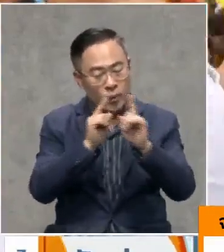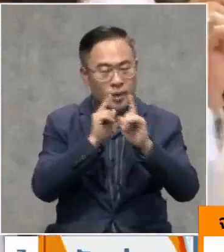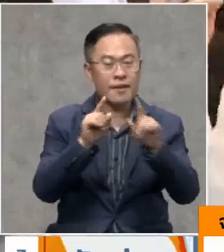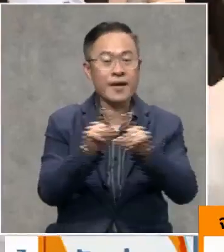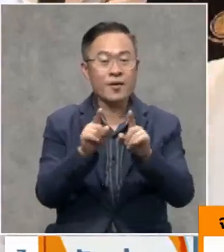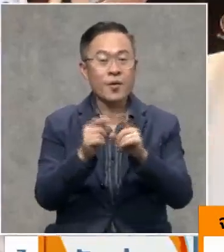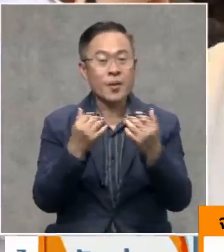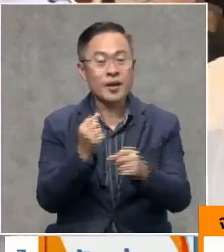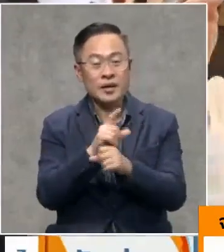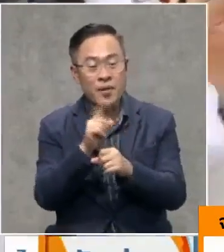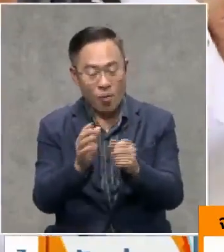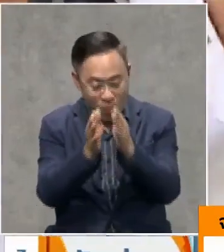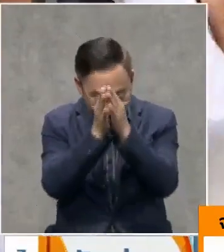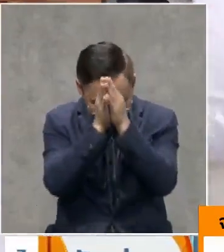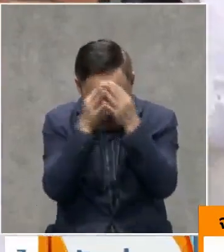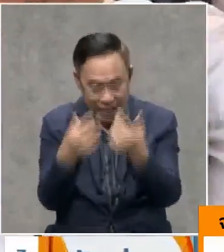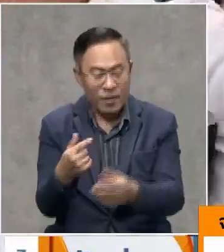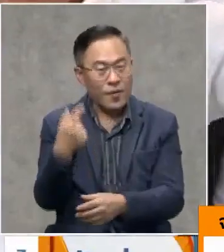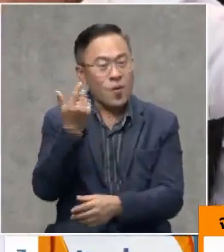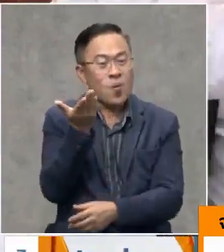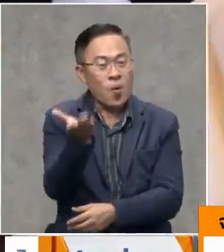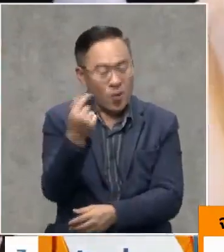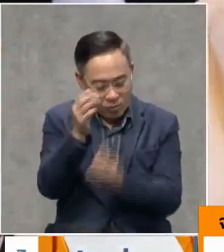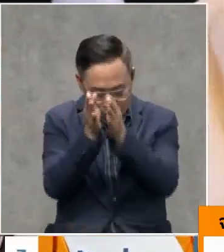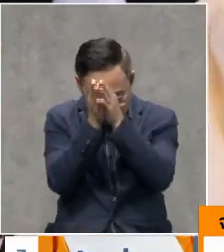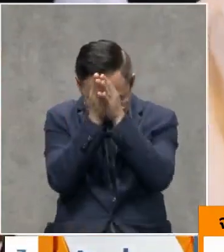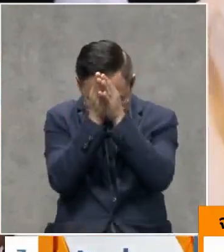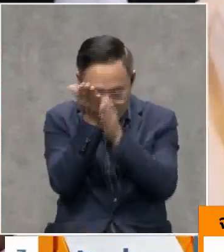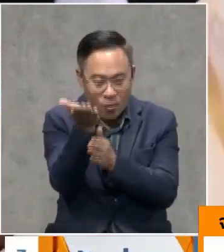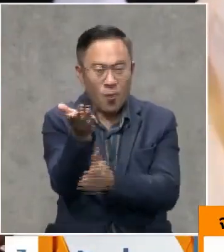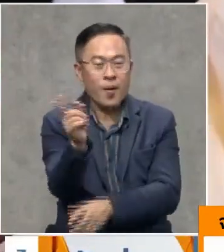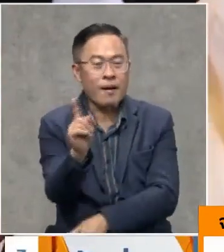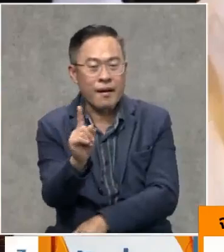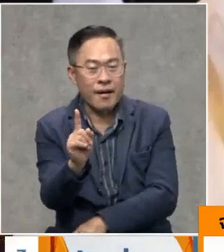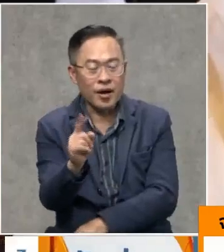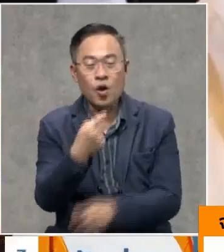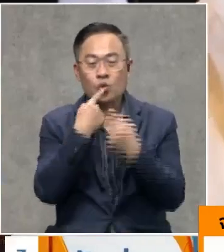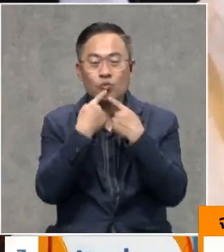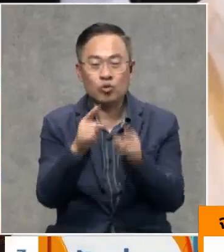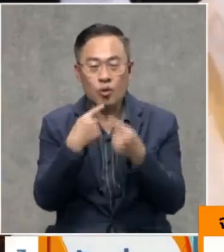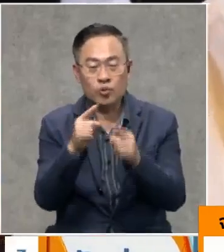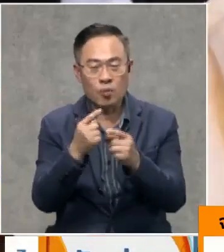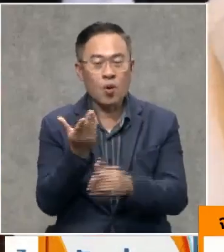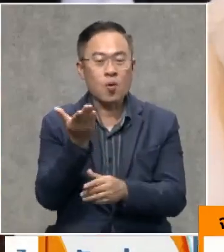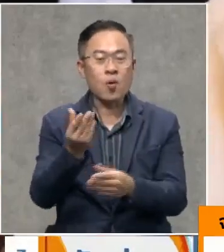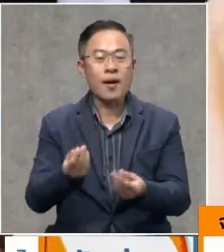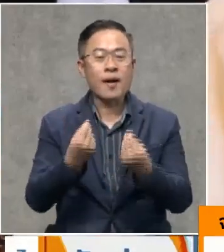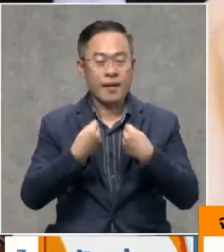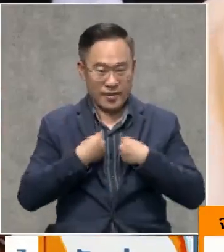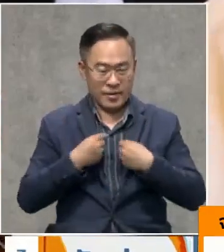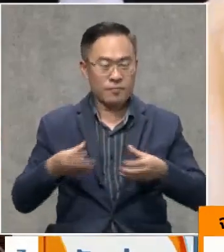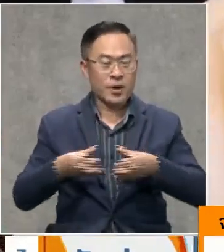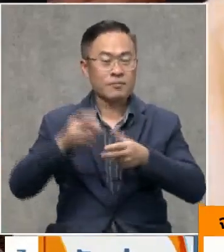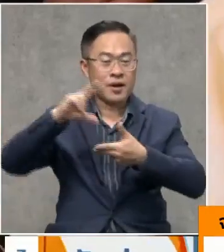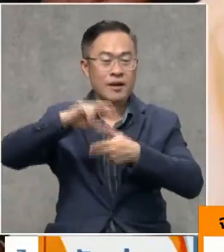ว่าวันนี้มาสักการะองค์พระธาตุเจดีย์ได้อธิษฐานขอพรอะไรบ้างพลเอกประวิตรก็ตอบไปนะคะว่าขอพรให้พรรคพลังประชารั